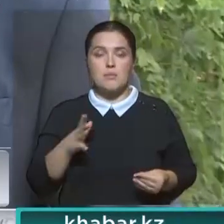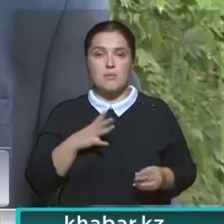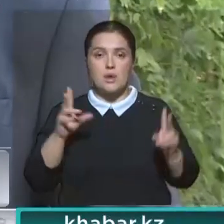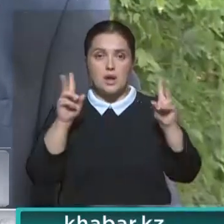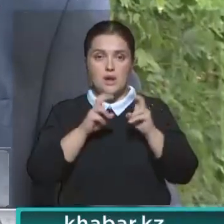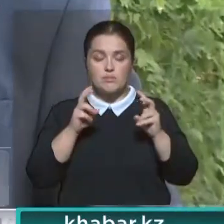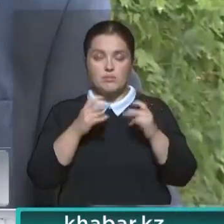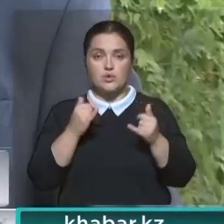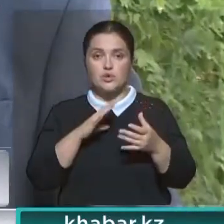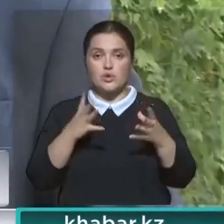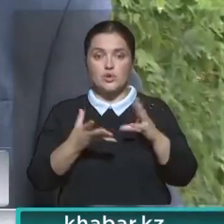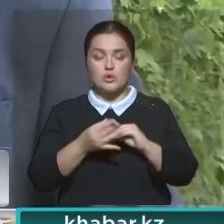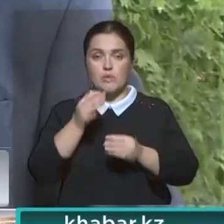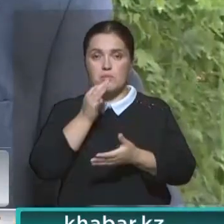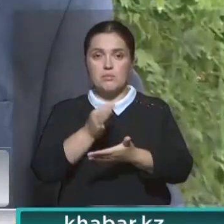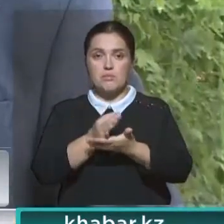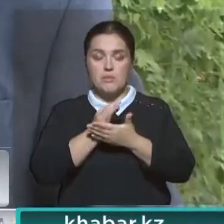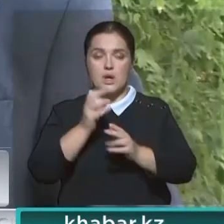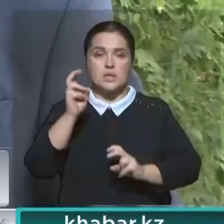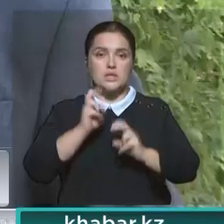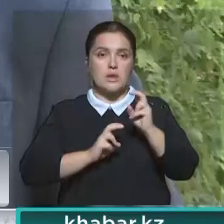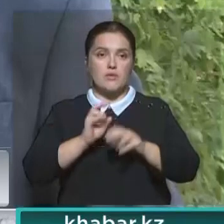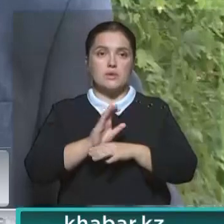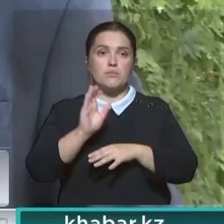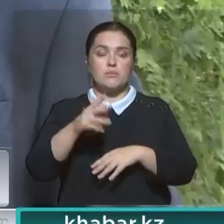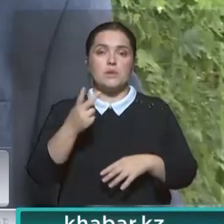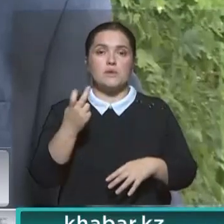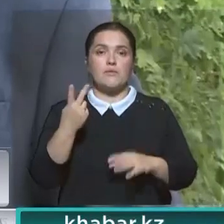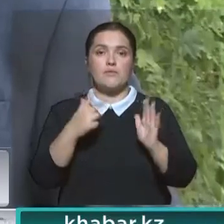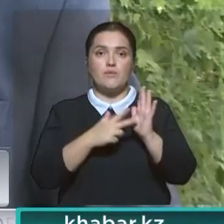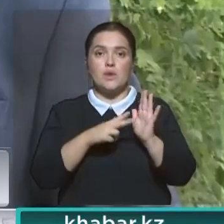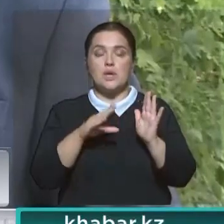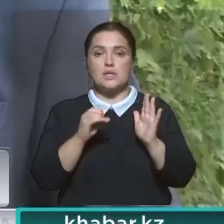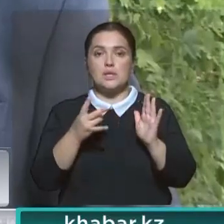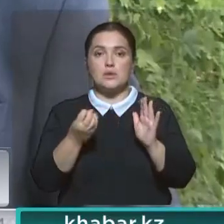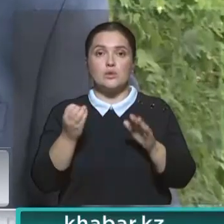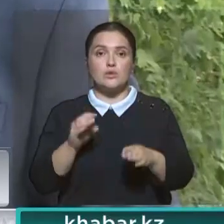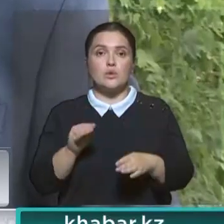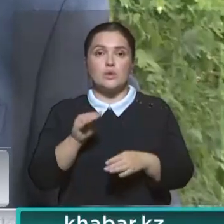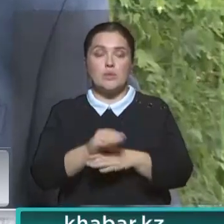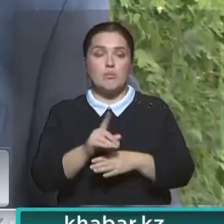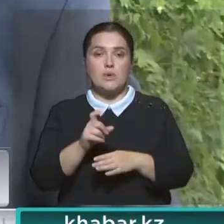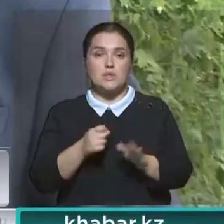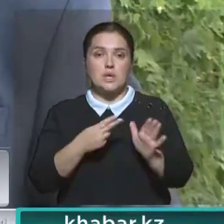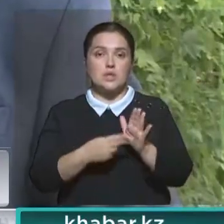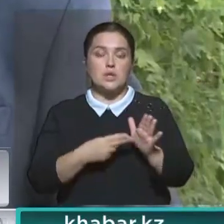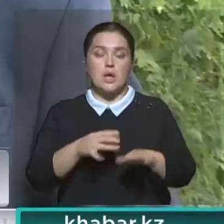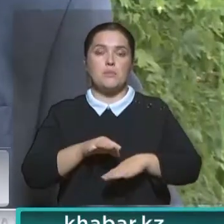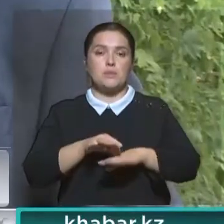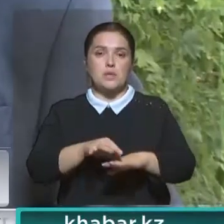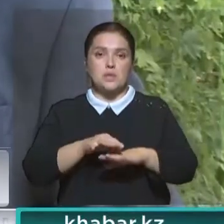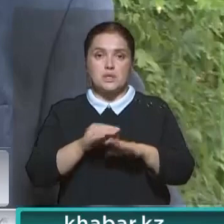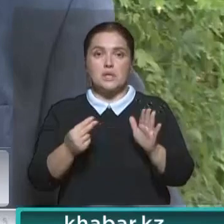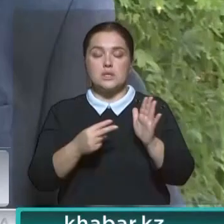И вот пришел итоговый протокол. Заводы отправляют по 228 тенге. Но еще добавляют тариф за железнодорожные перевозки.